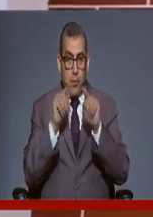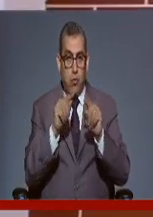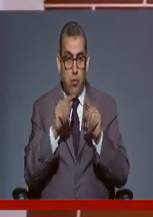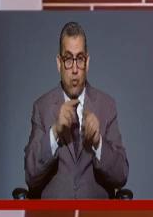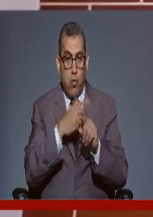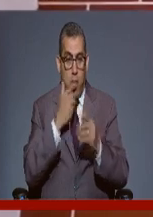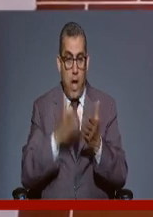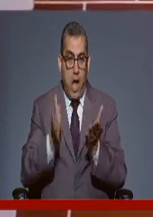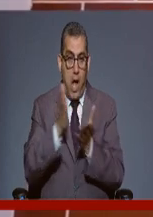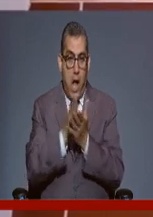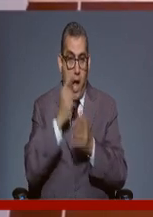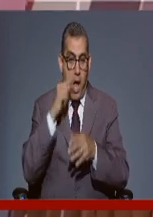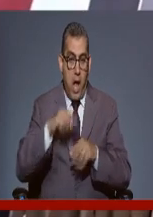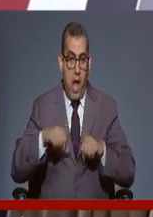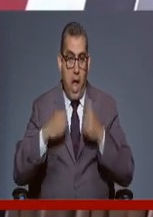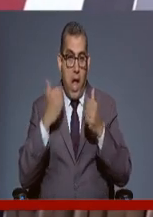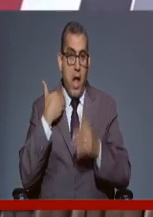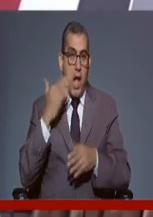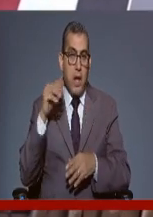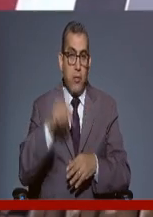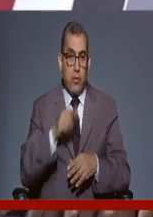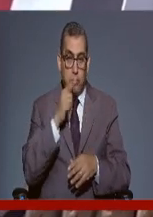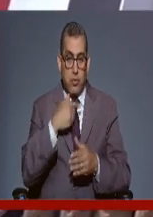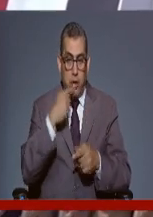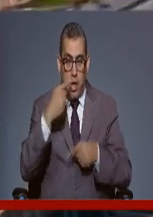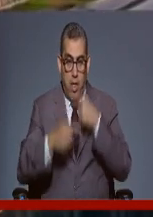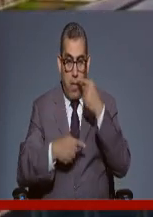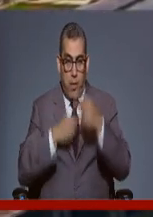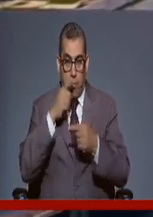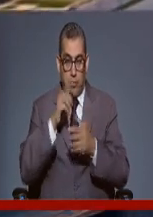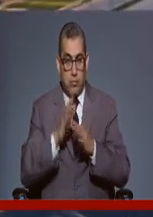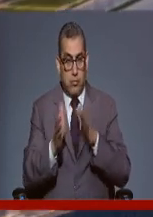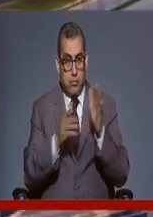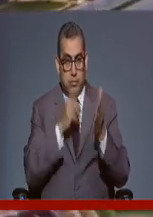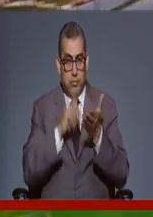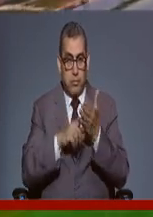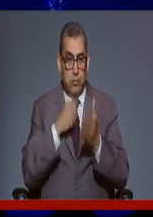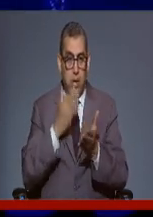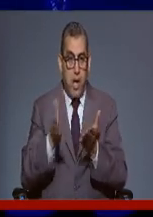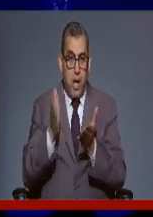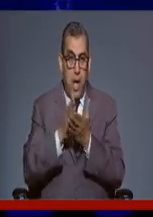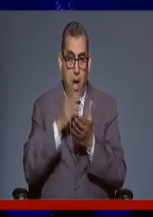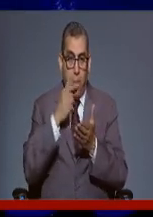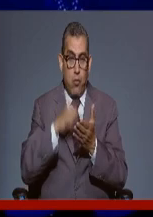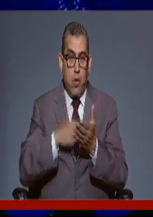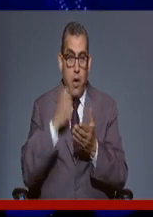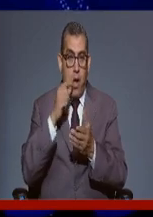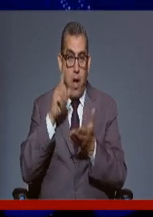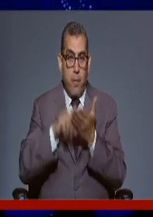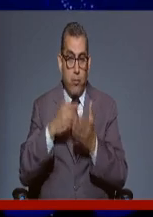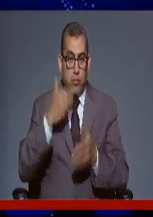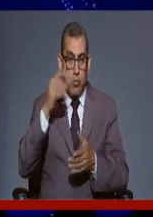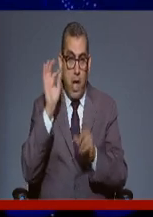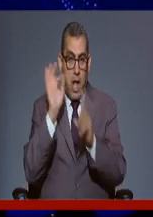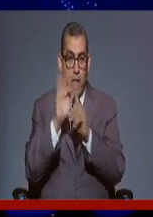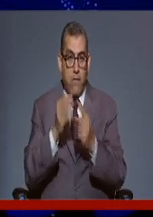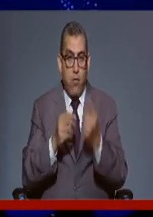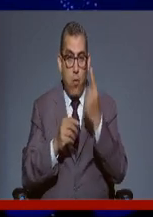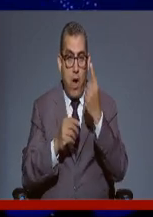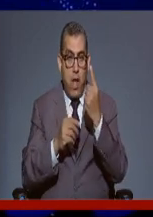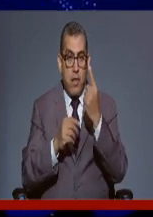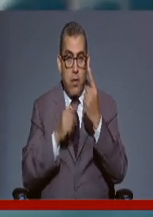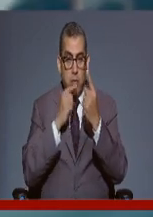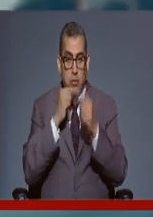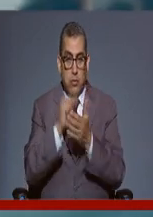حقوق لحياه كريمه ومش هنبالغ لو قلنا انها قضيه مصير هدفنا واحد نحو